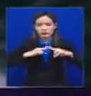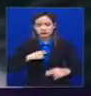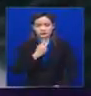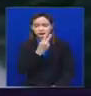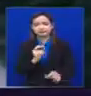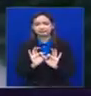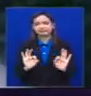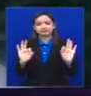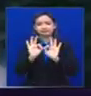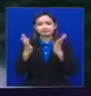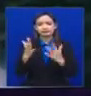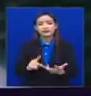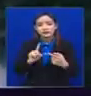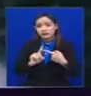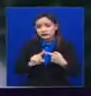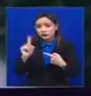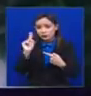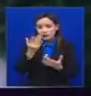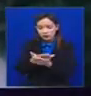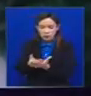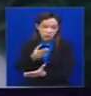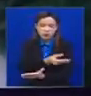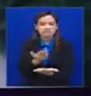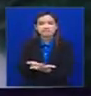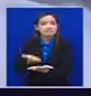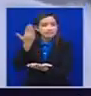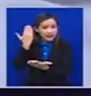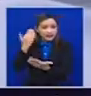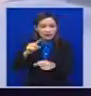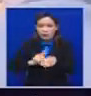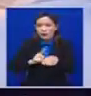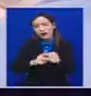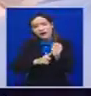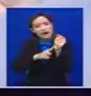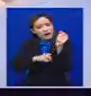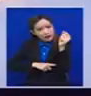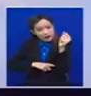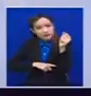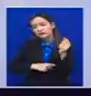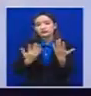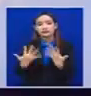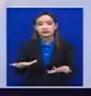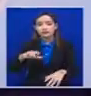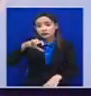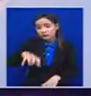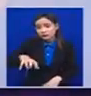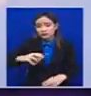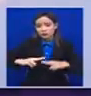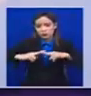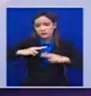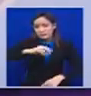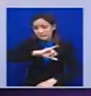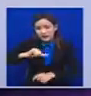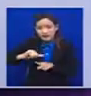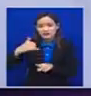สำคัญส่วนหนึ่งมาจากการลงทุนที่มหาศาลและใช้ระยะเวลายาวนานขณะที่เอกชนบางแห่งมีความต้องการ